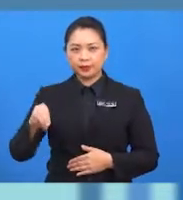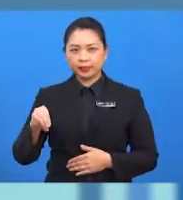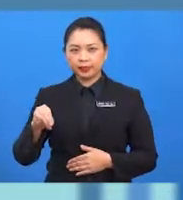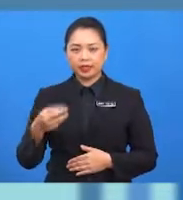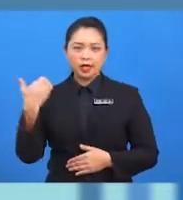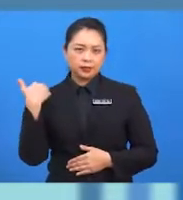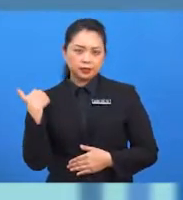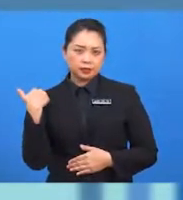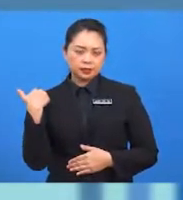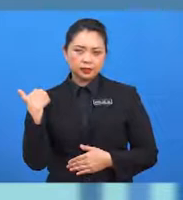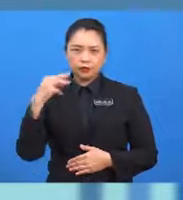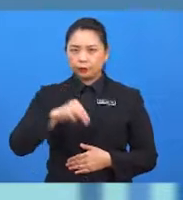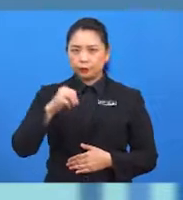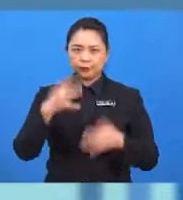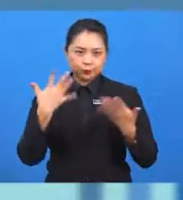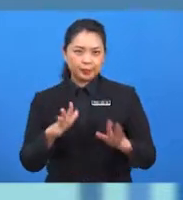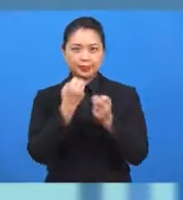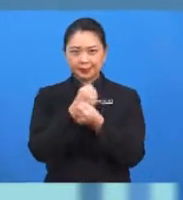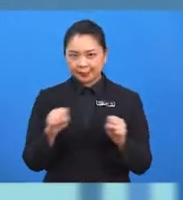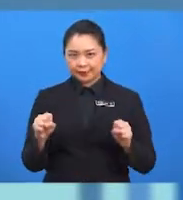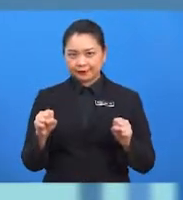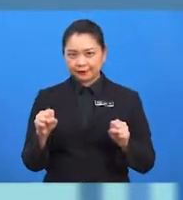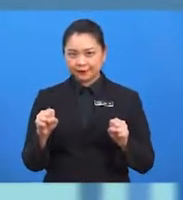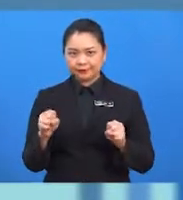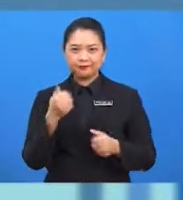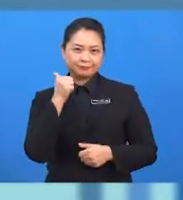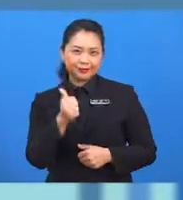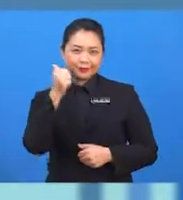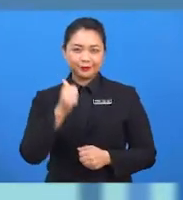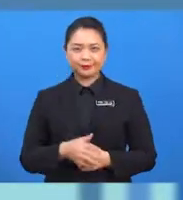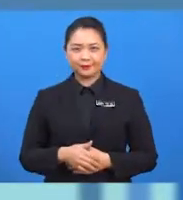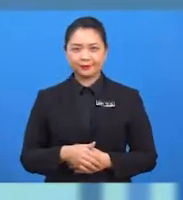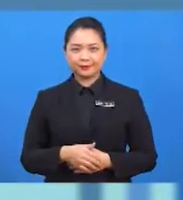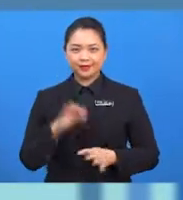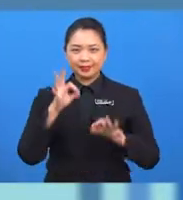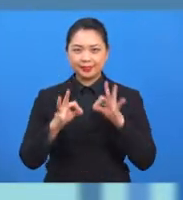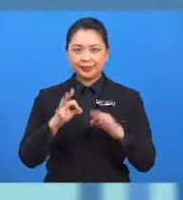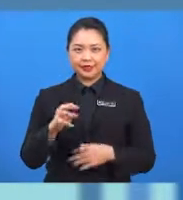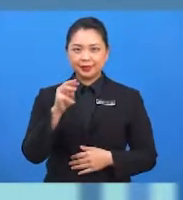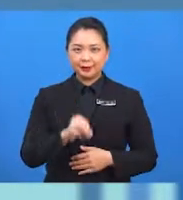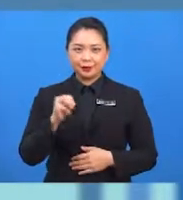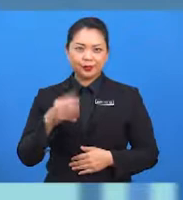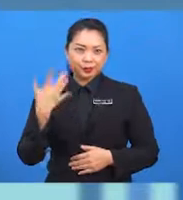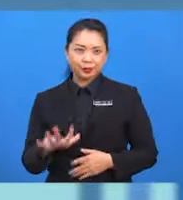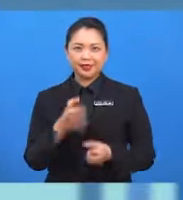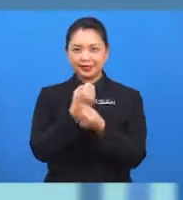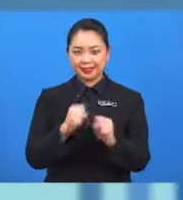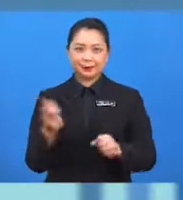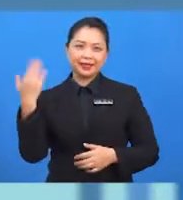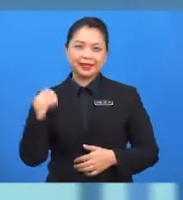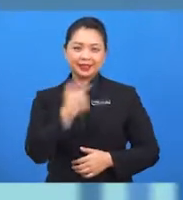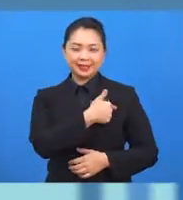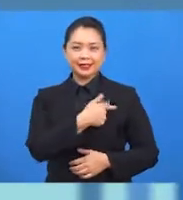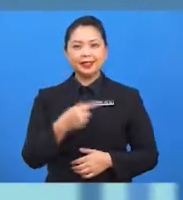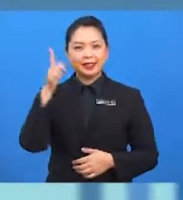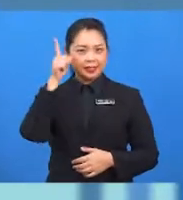Adakah murid-murid telah bersedia Hai bagus jika murid-murid telah bersedia Mari kita lihat